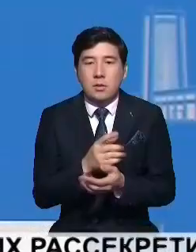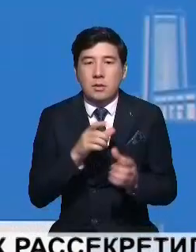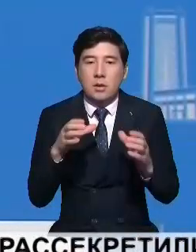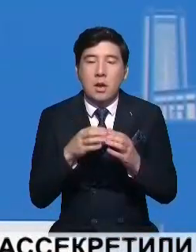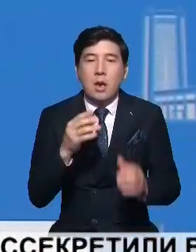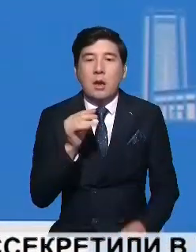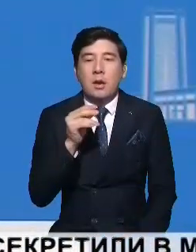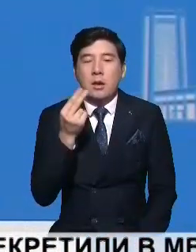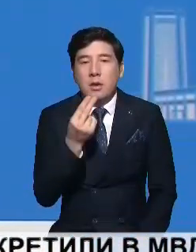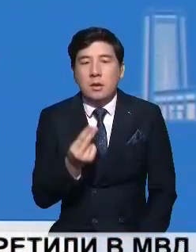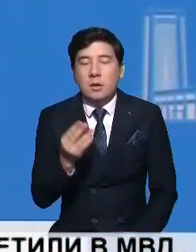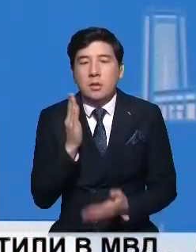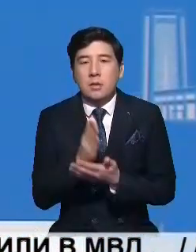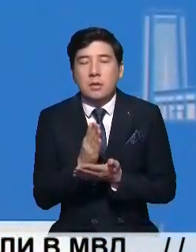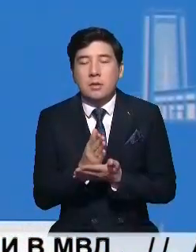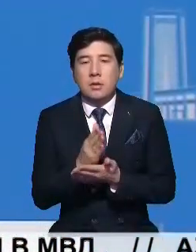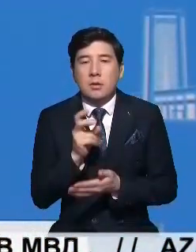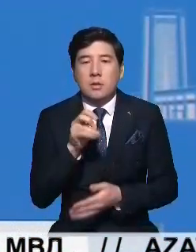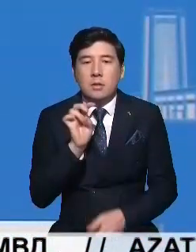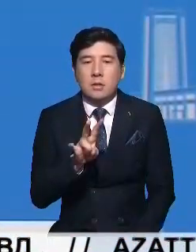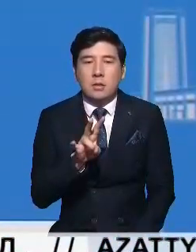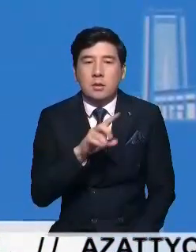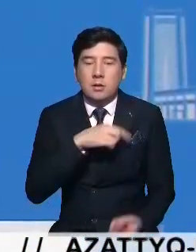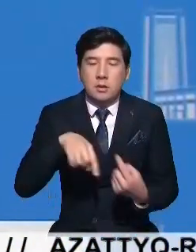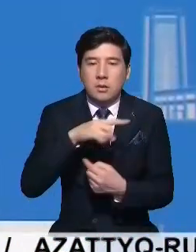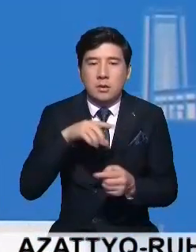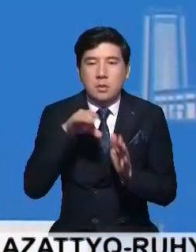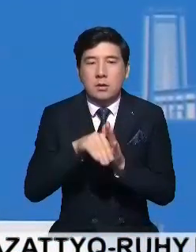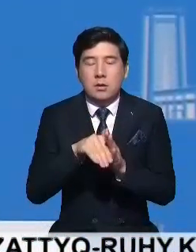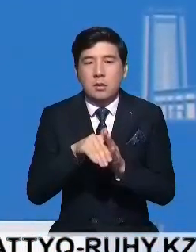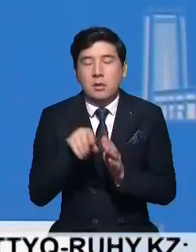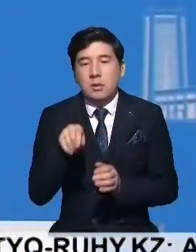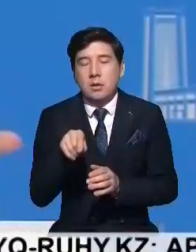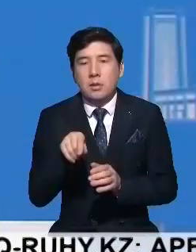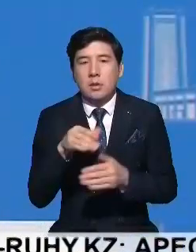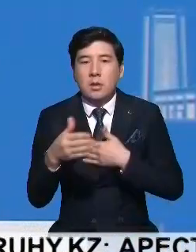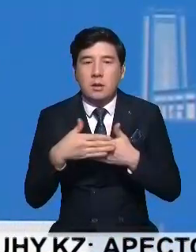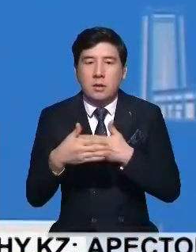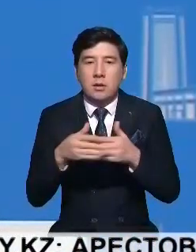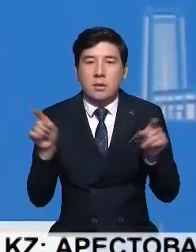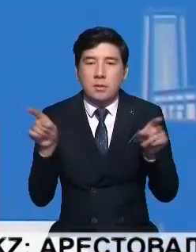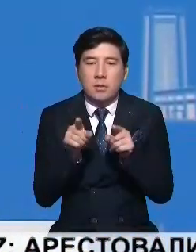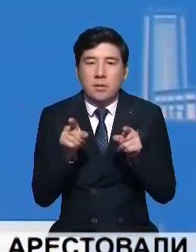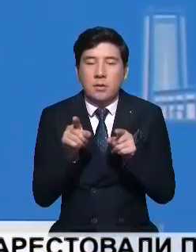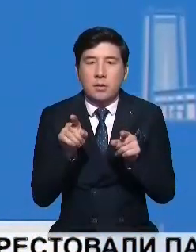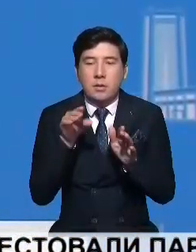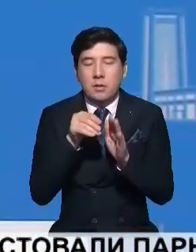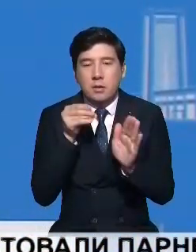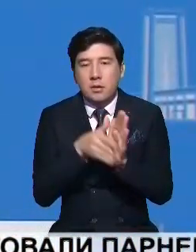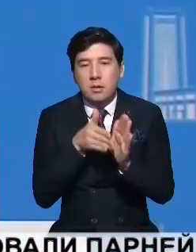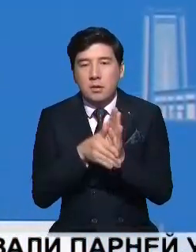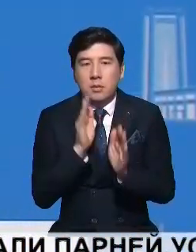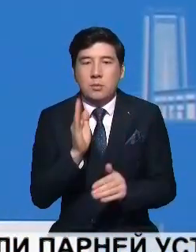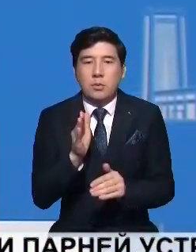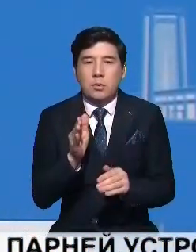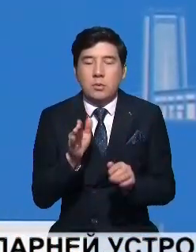хабе. Поэтому за счет консолидации этих активов у нас, во-первых, сократятся административные затраты, дублирующие